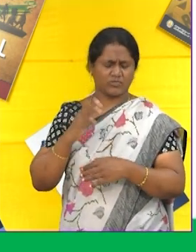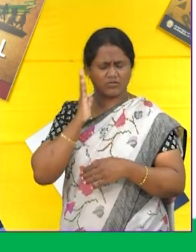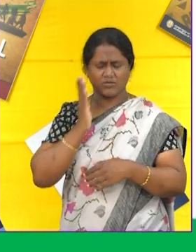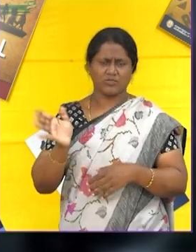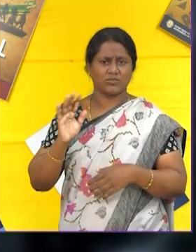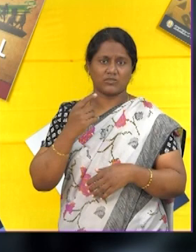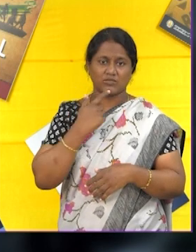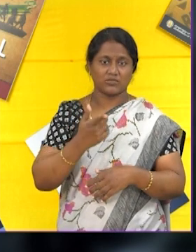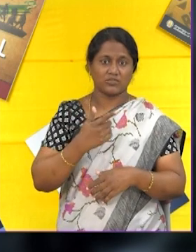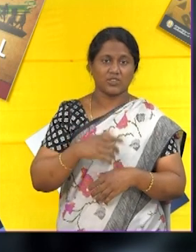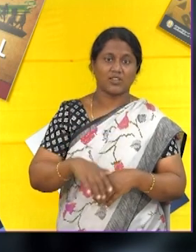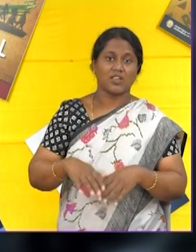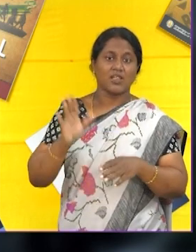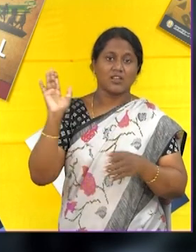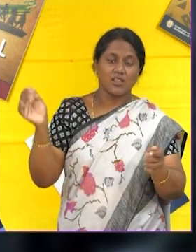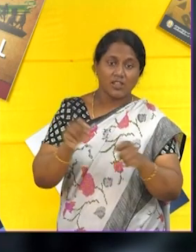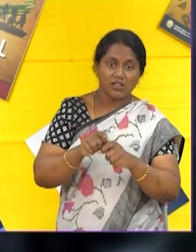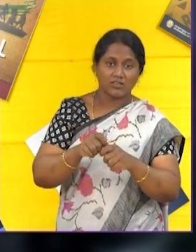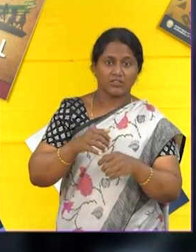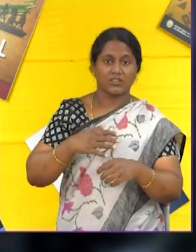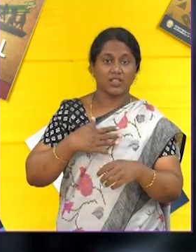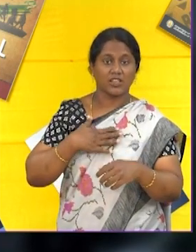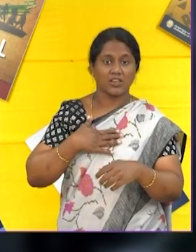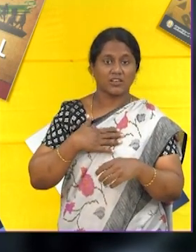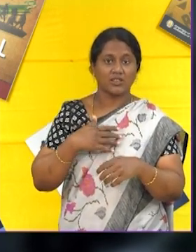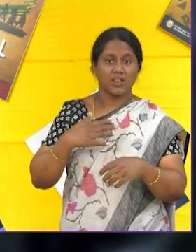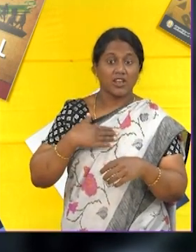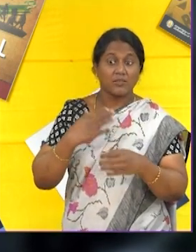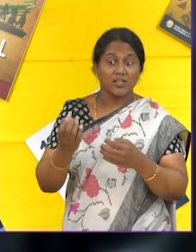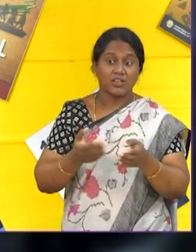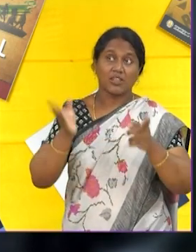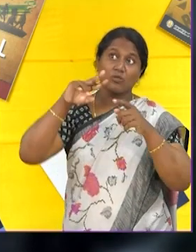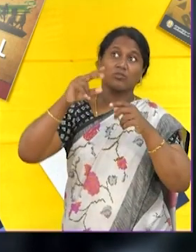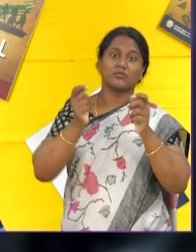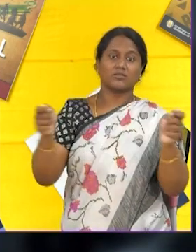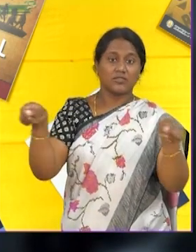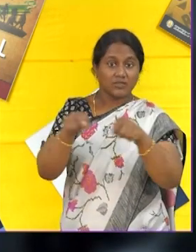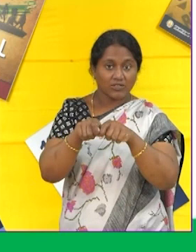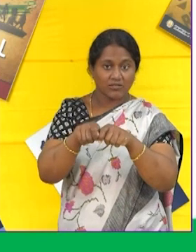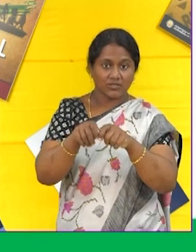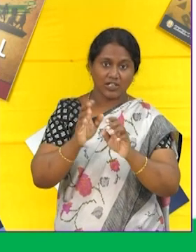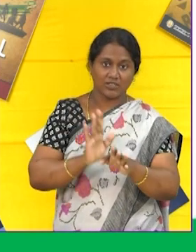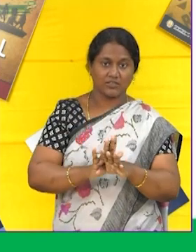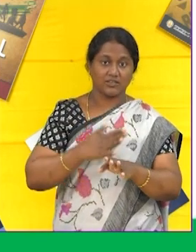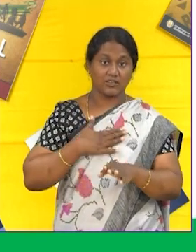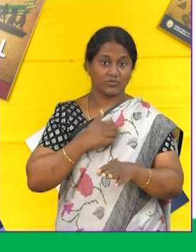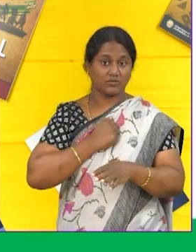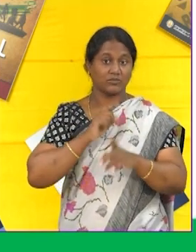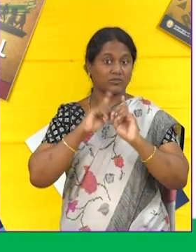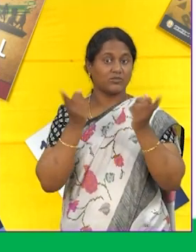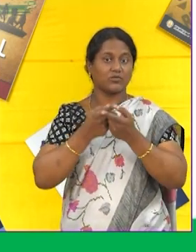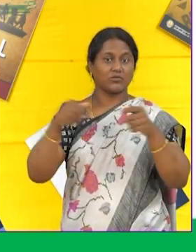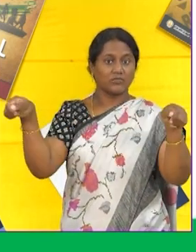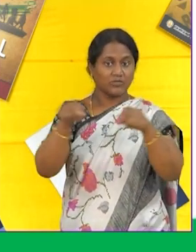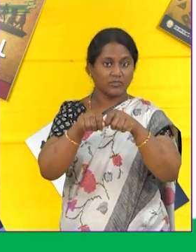மேலே ஸ்டெப்ஸ் மேலே இருக்கிற டோரை ஷட் பண்ணிவிட்டு என்னோட நீயை வச்சு, நீனா காலை வச்சு அடைச்சிக்கிட்டேன். ஆஃப்டர் அ லாங் மினிட்